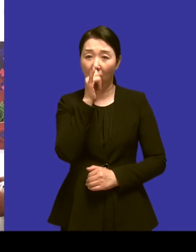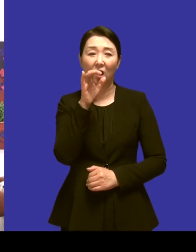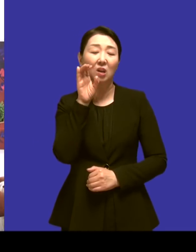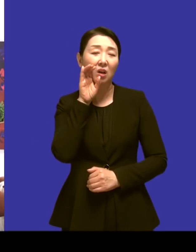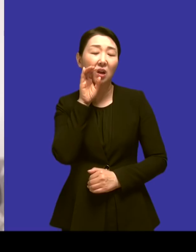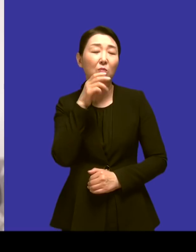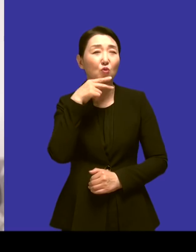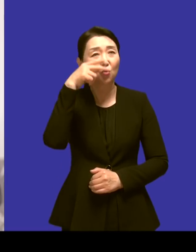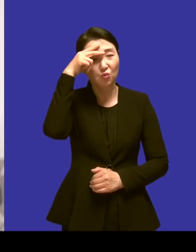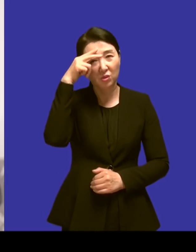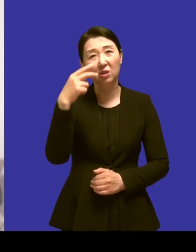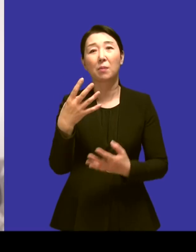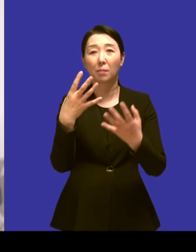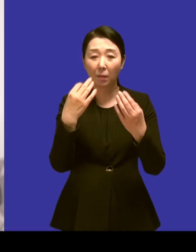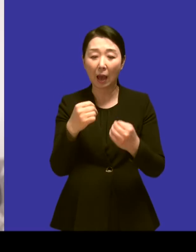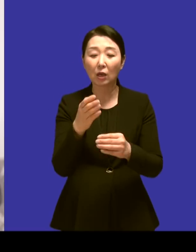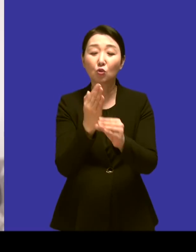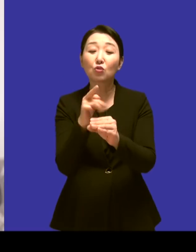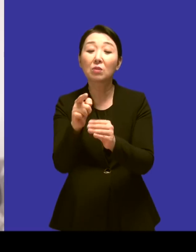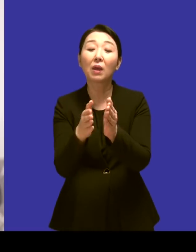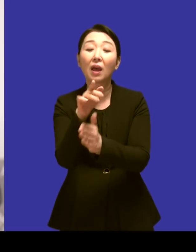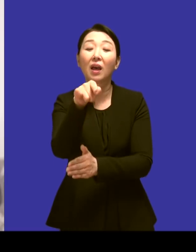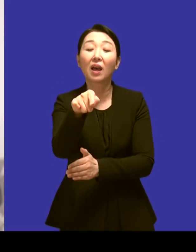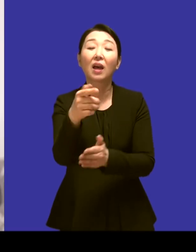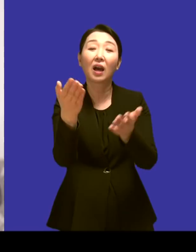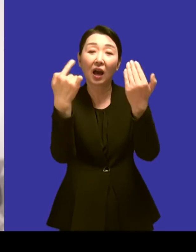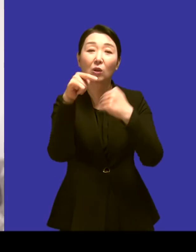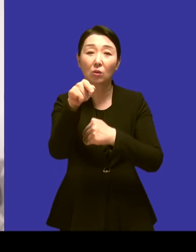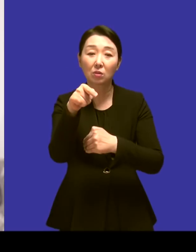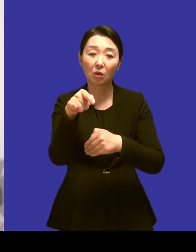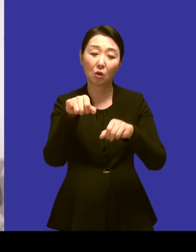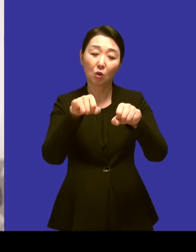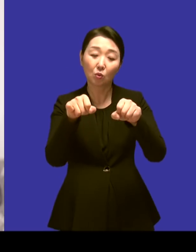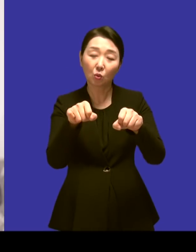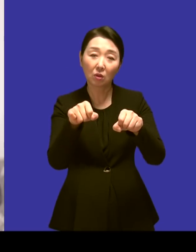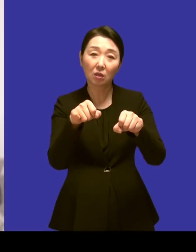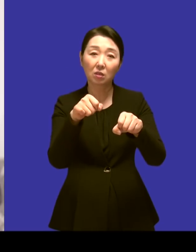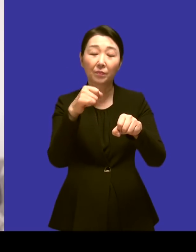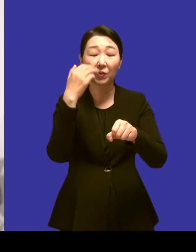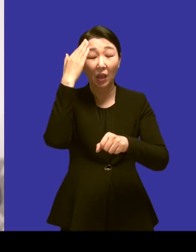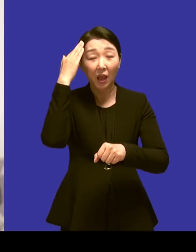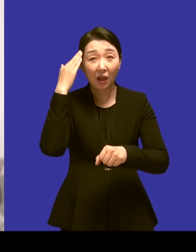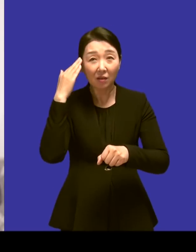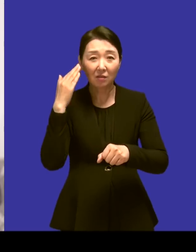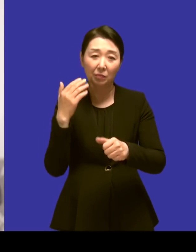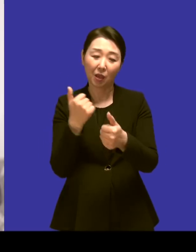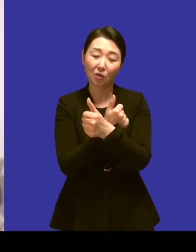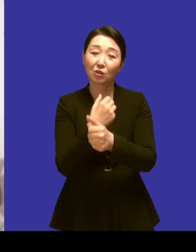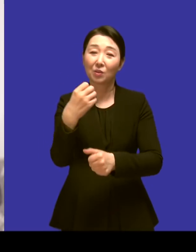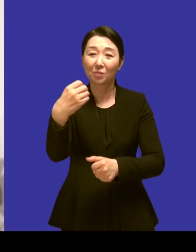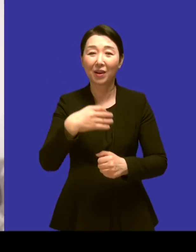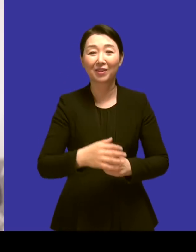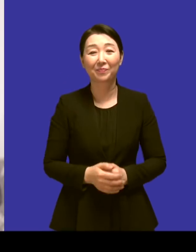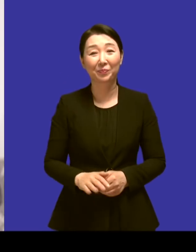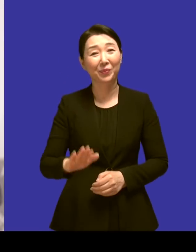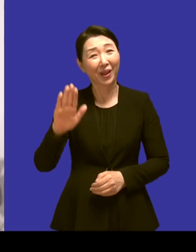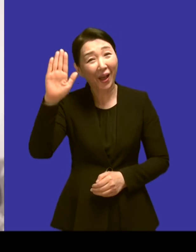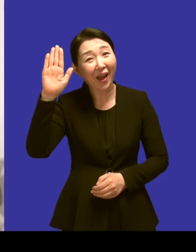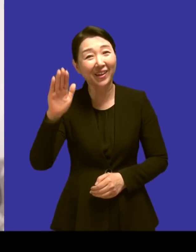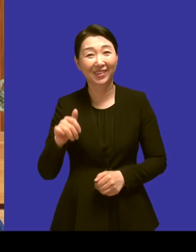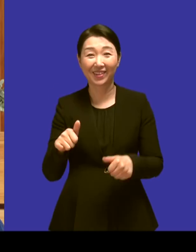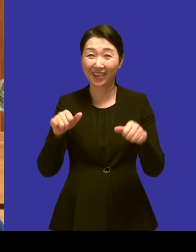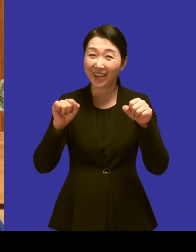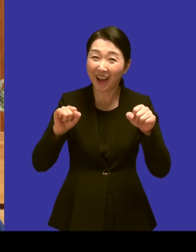있는 곳인데 딱 들어가자마자 거기 청소해 주시는 어떤 흑인 아저씨 분이 너무 해맑게 막 인사 막